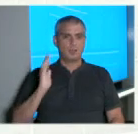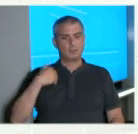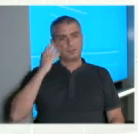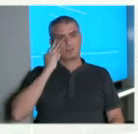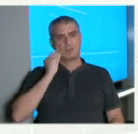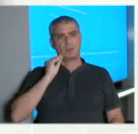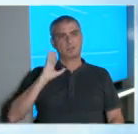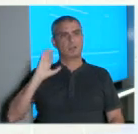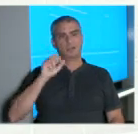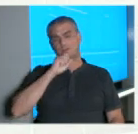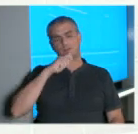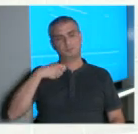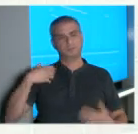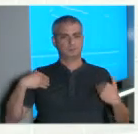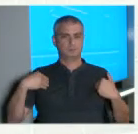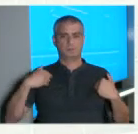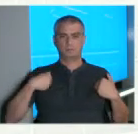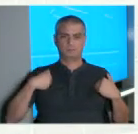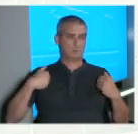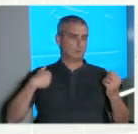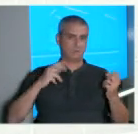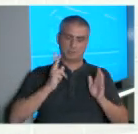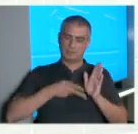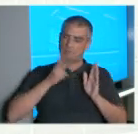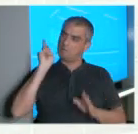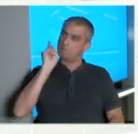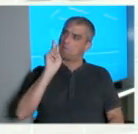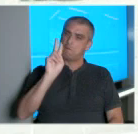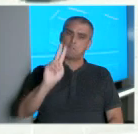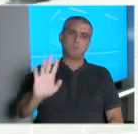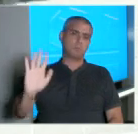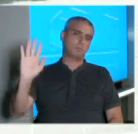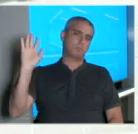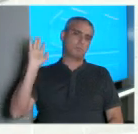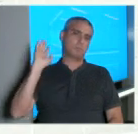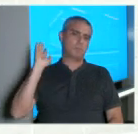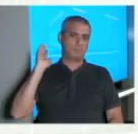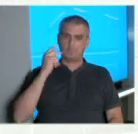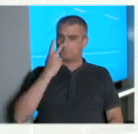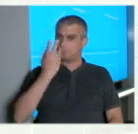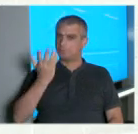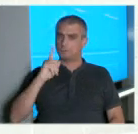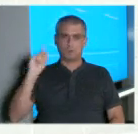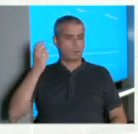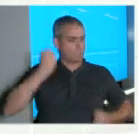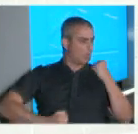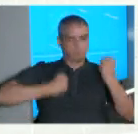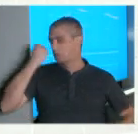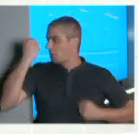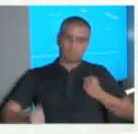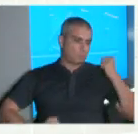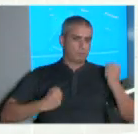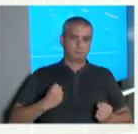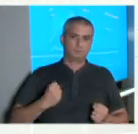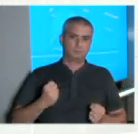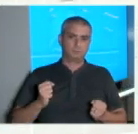נהנה מהפנסיה. נוסע עם הרכבת הקלה, או נוסע, תראי, כולם